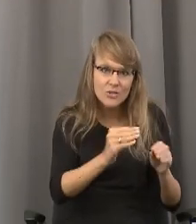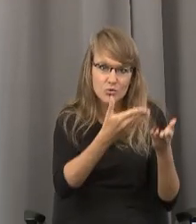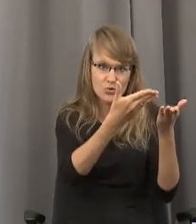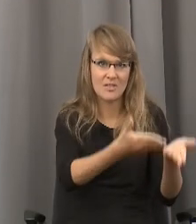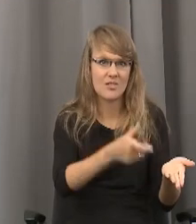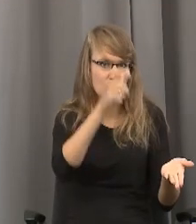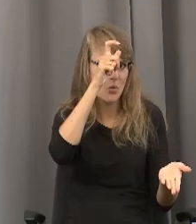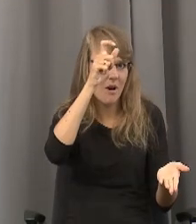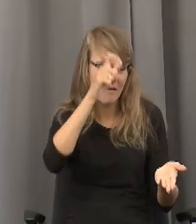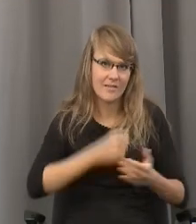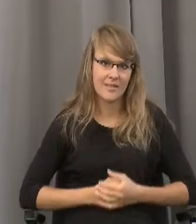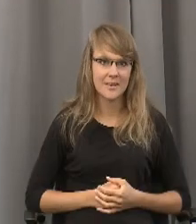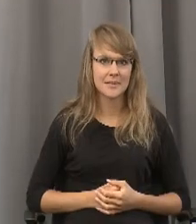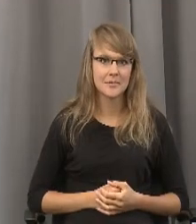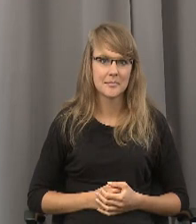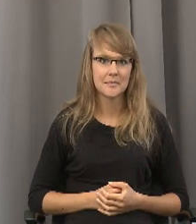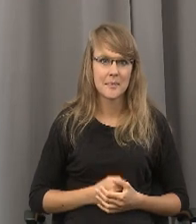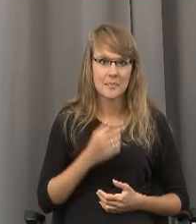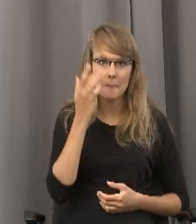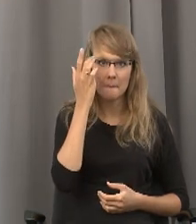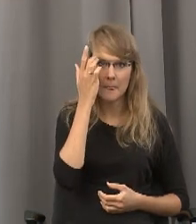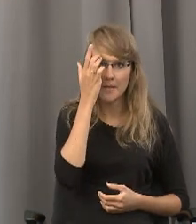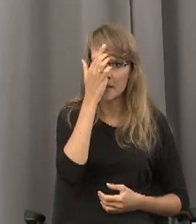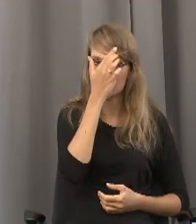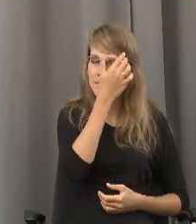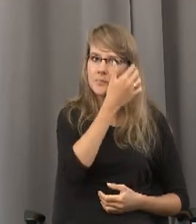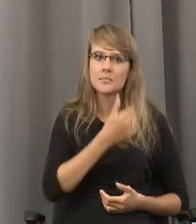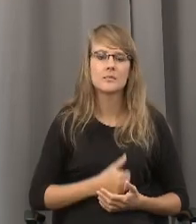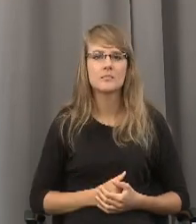liczeniem się z jego autonomią. No i kończąc już,